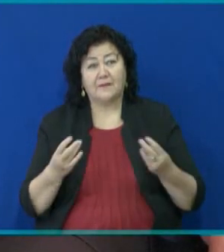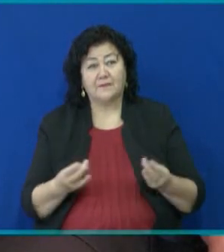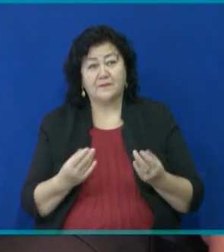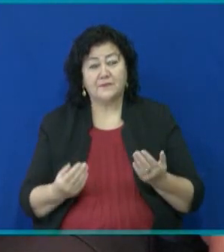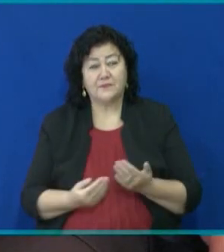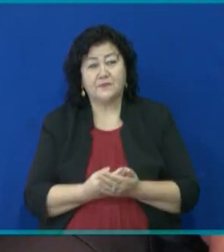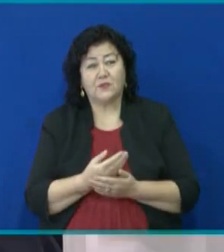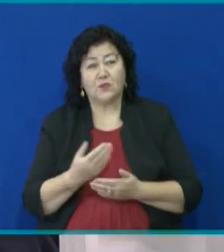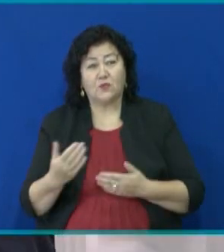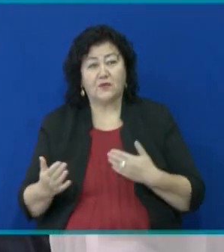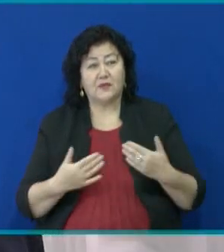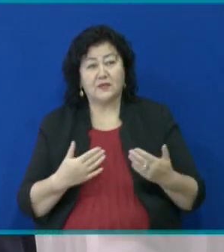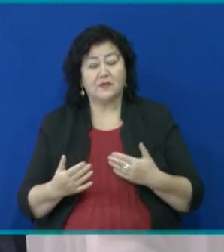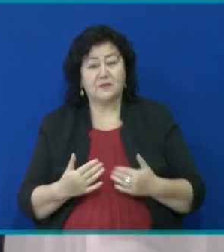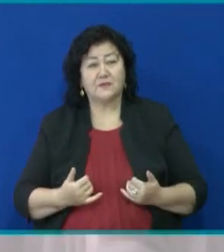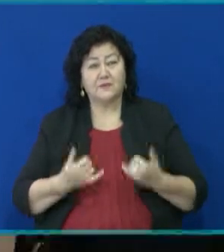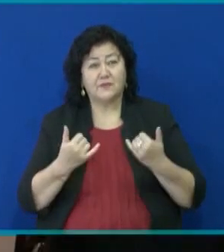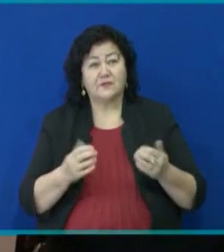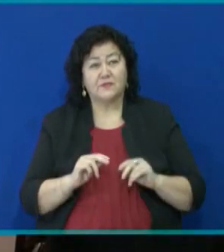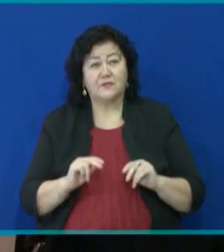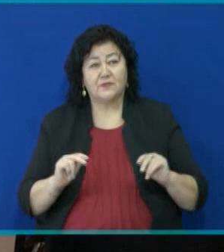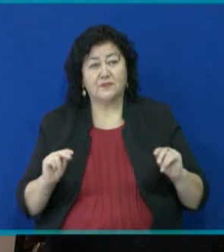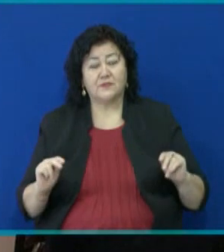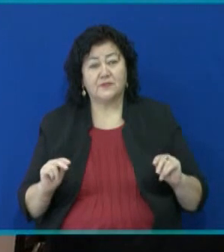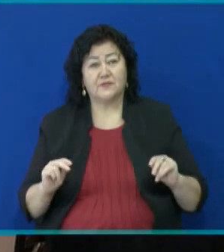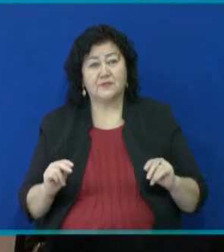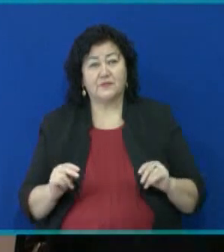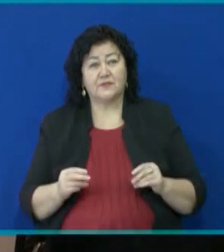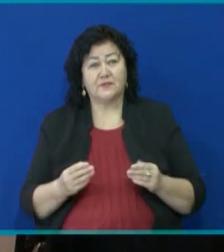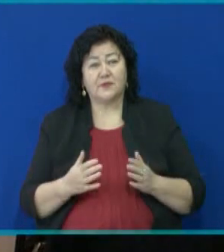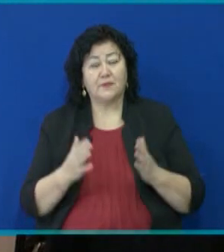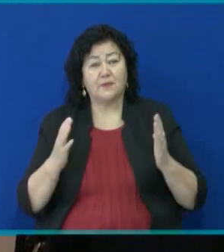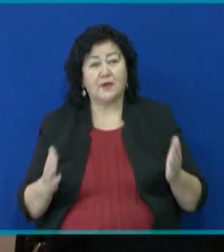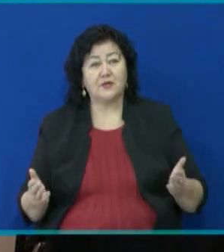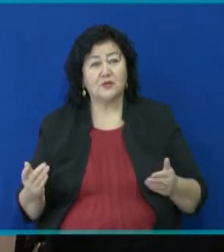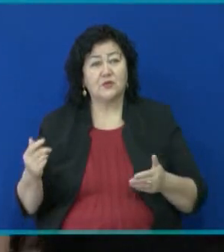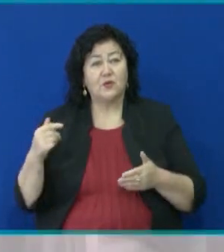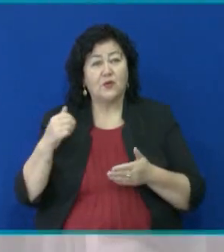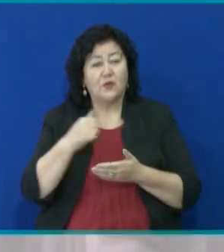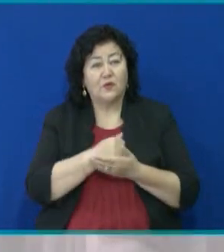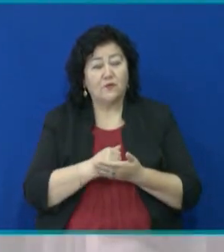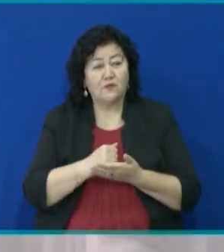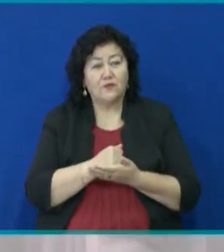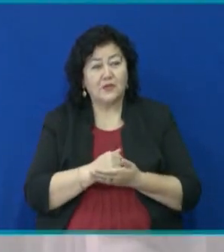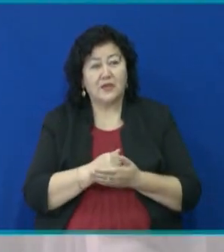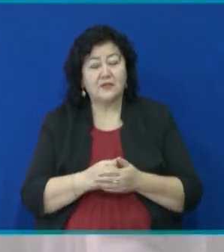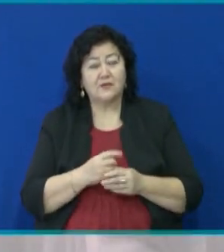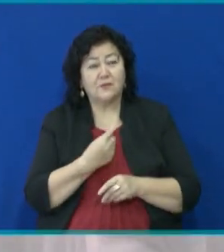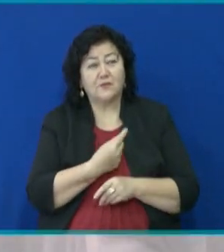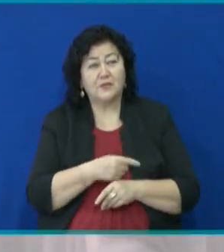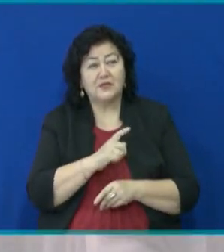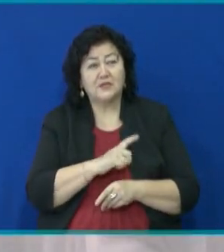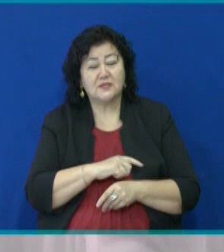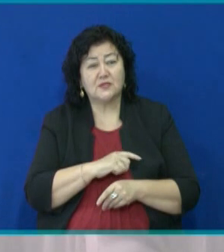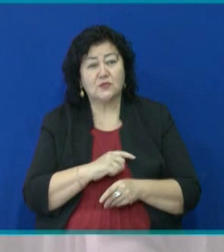новым подходом. Уважаемые педагоги, вы вносите большой вклад не только в медицину семьи,